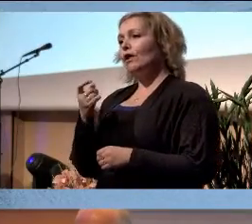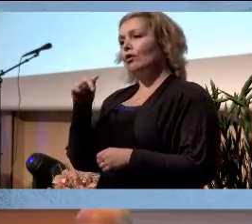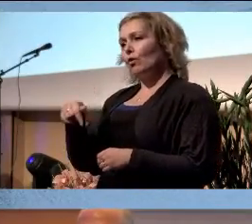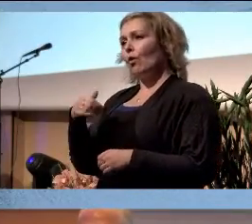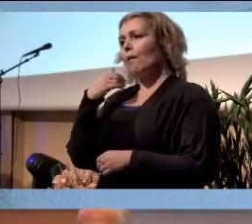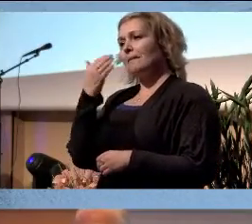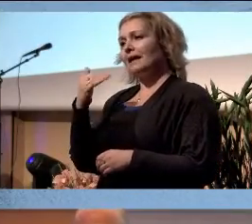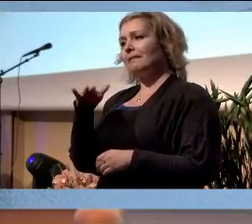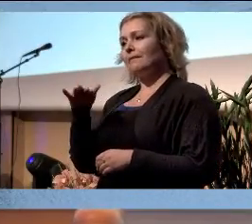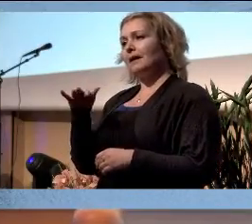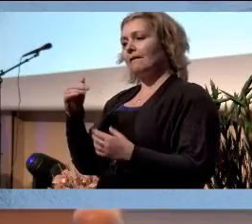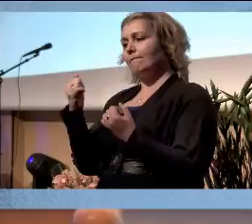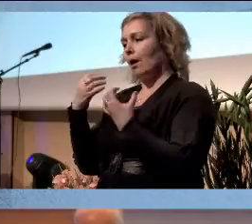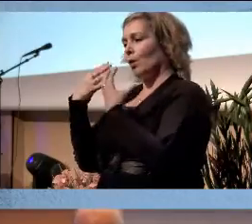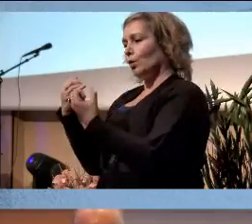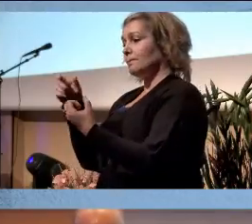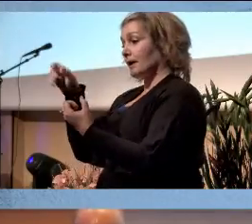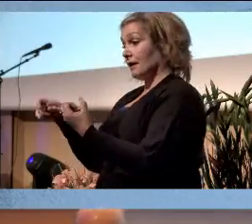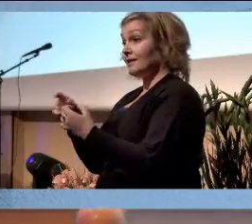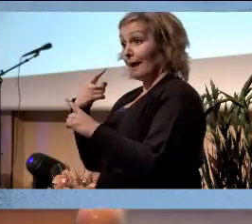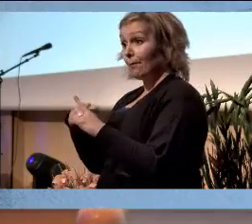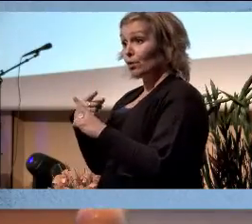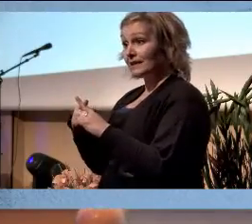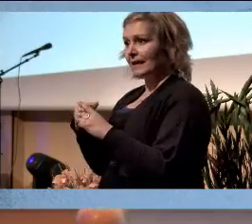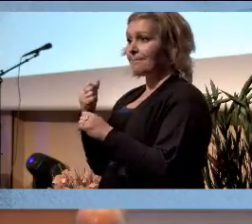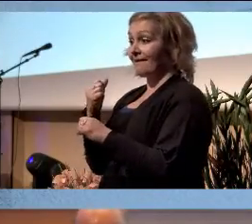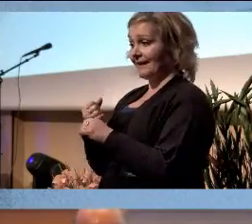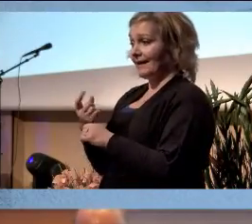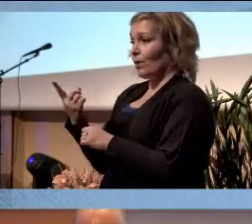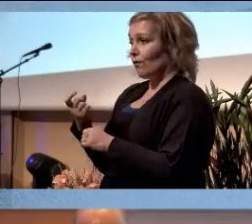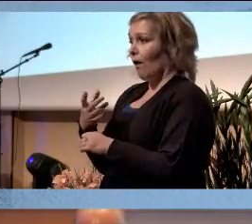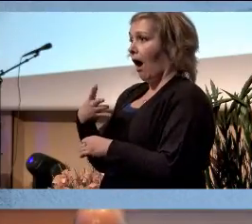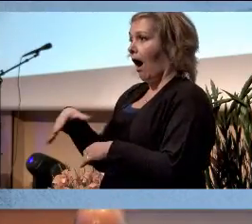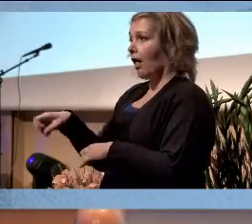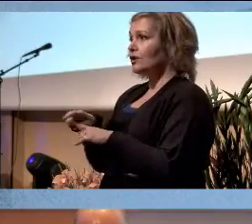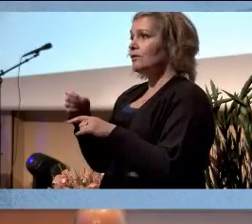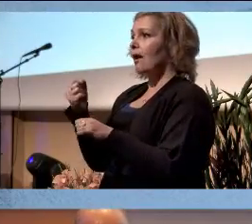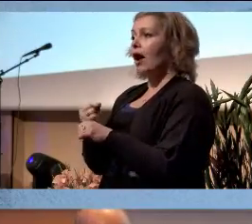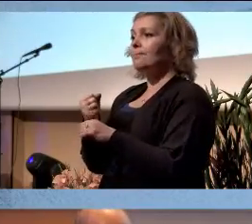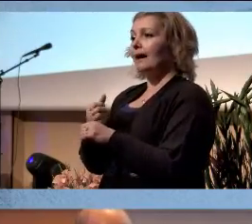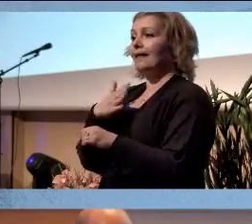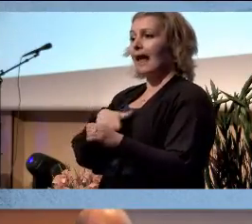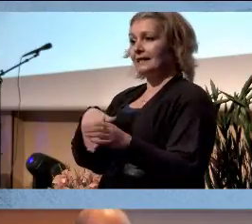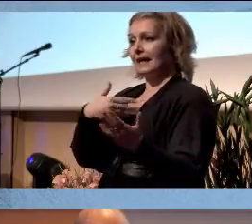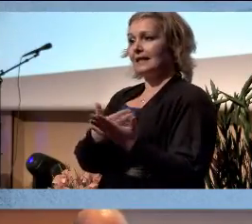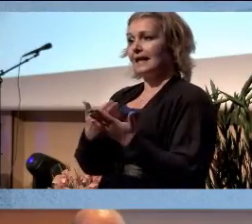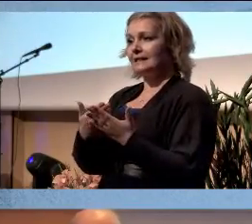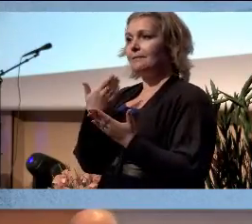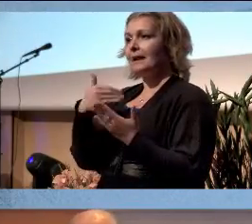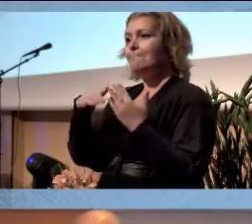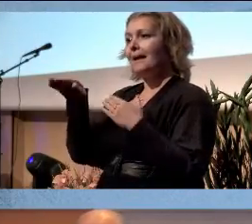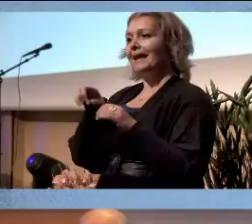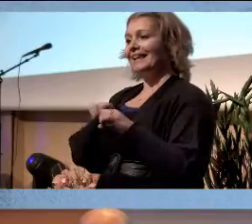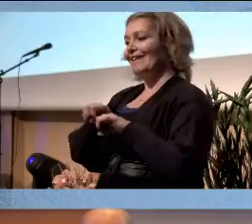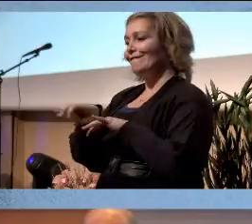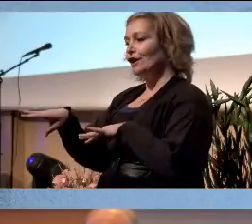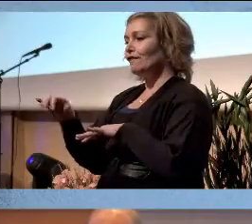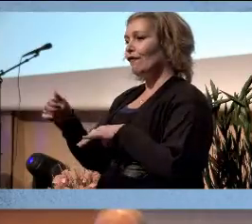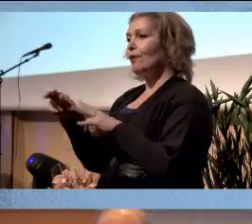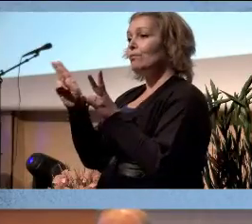nå blir mer makt til pasientene. Det er veldig positivt, men det er en utfordring for alle som arbeider i helsetjenesten. Det blir også mer innflytelse